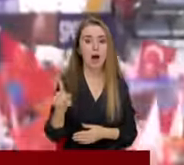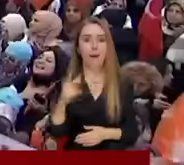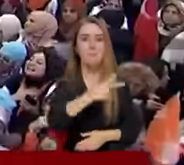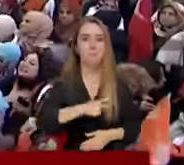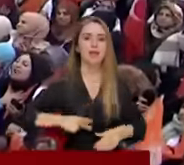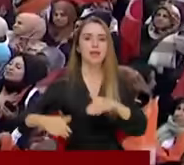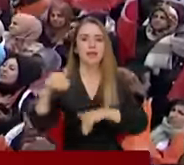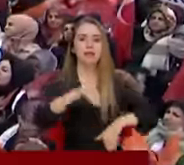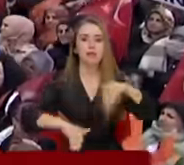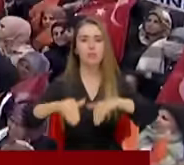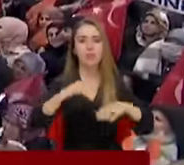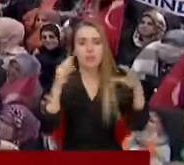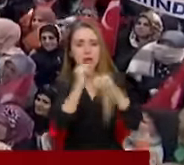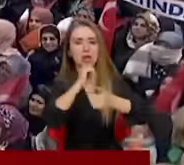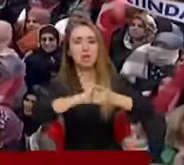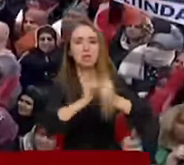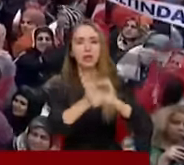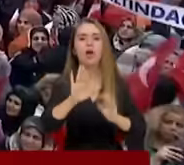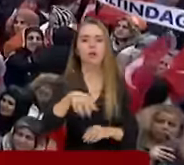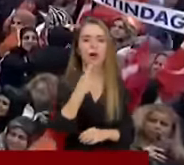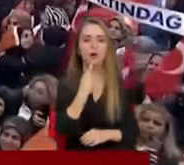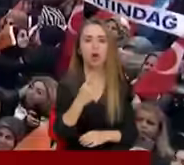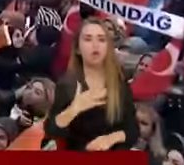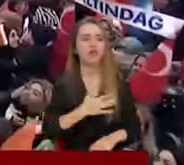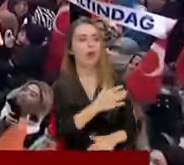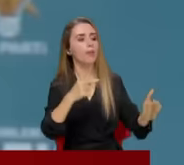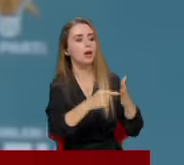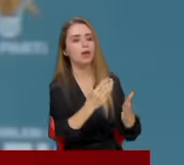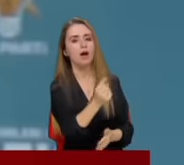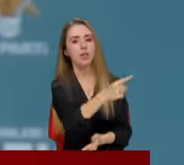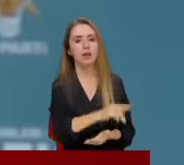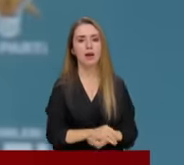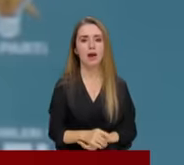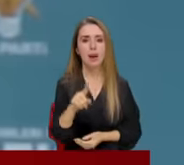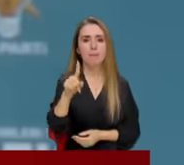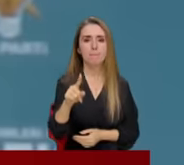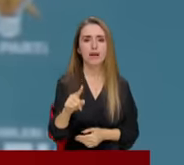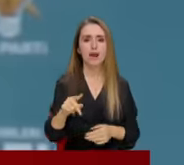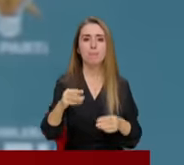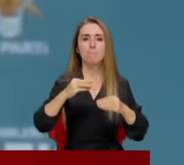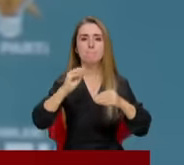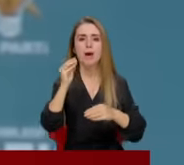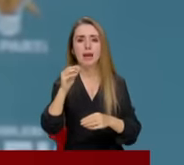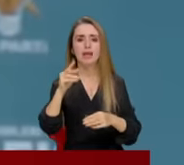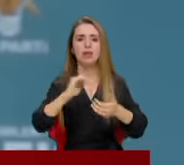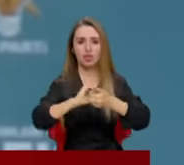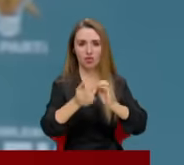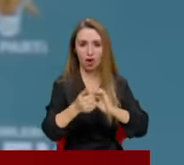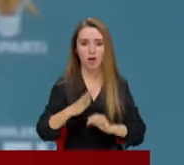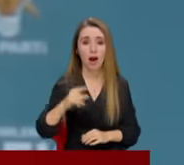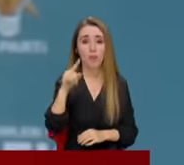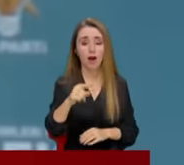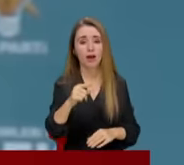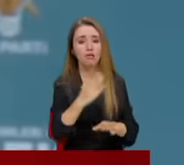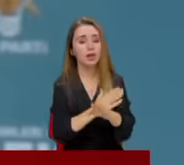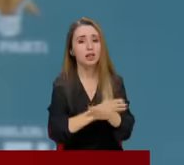yerel seçimlerde gizli ittifaklar var diyerek CHP'ye hedef aldı. Bir matruşka ittifakı var. Bundan